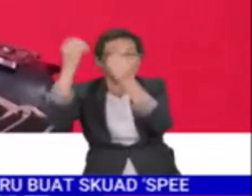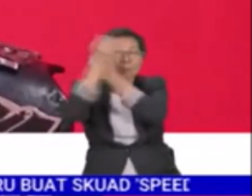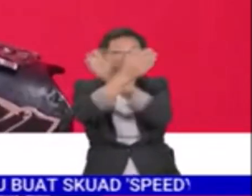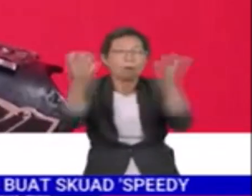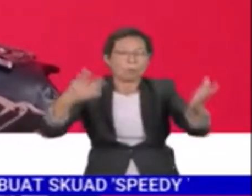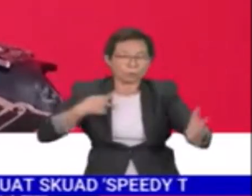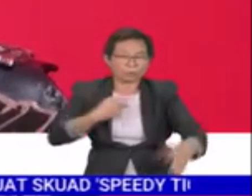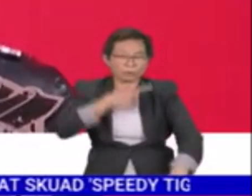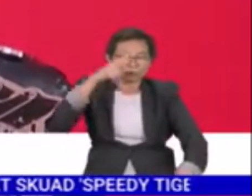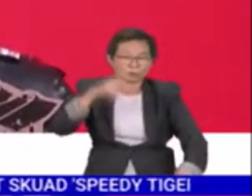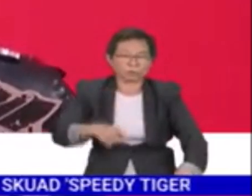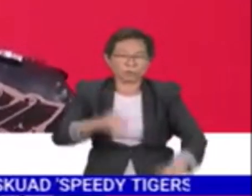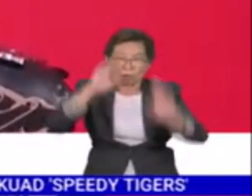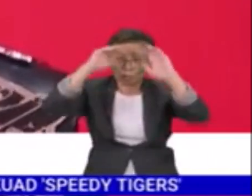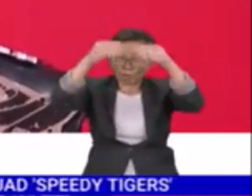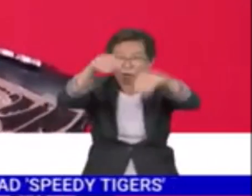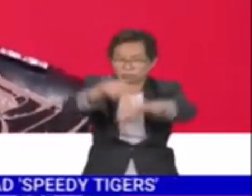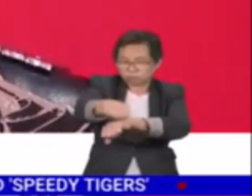gusangaysing